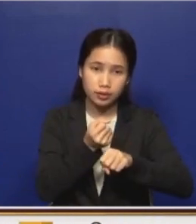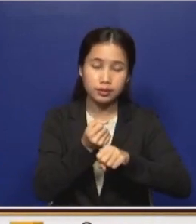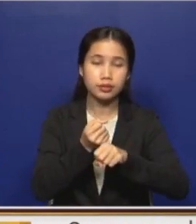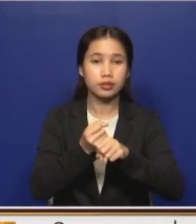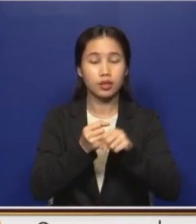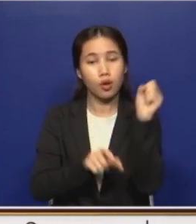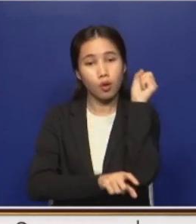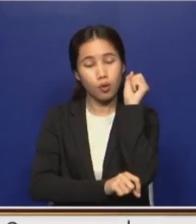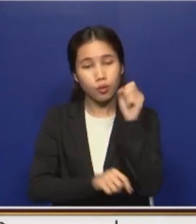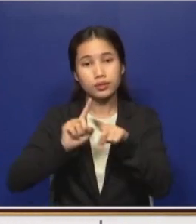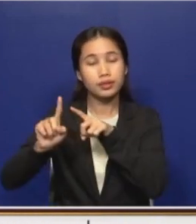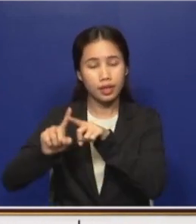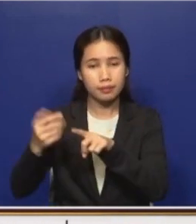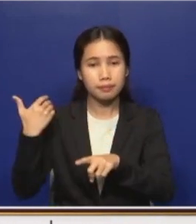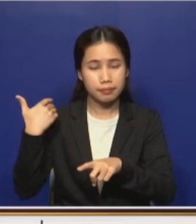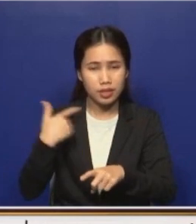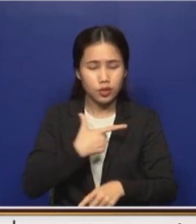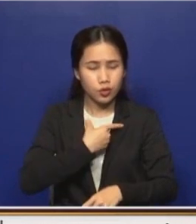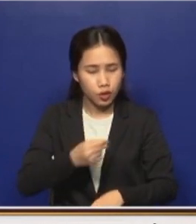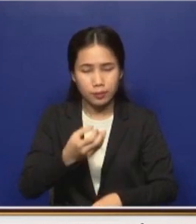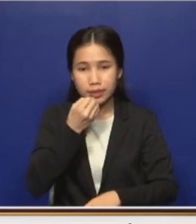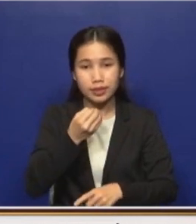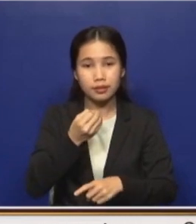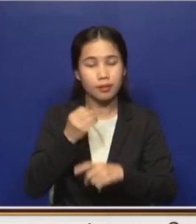ปรากฏว่าประเทศเพื่อนบ้านเราคือมาเลเซียฮะ